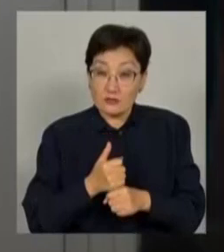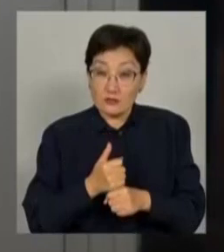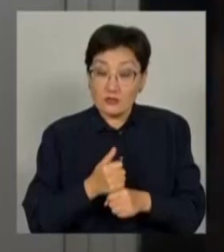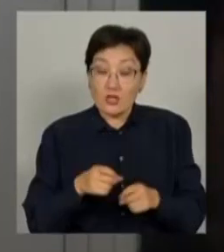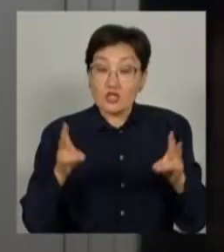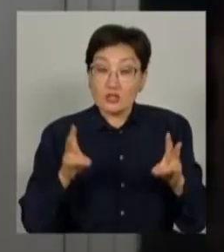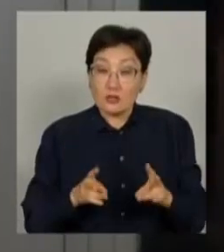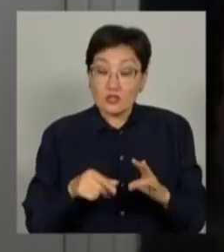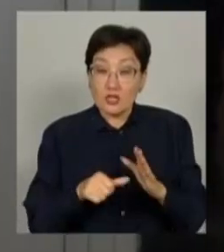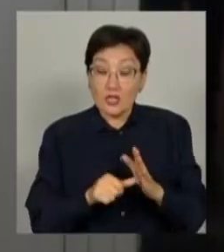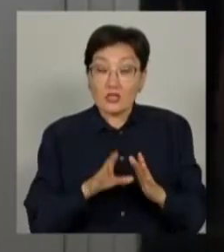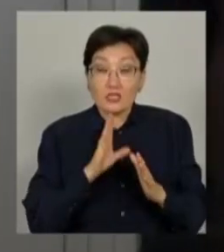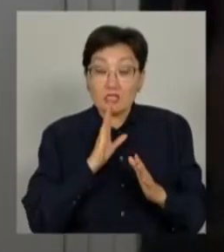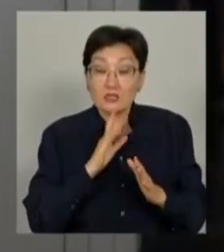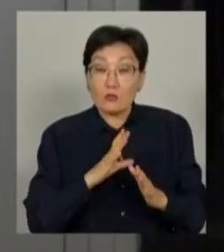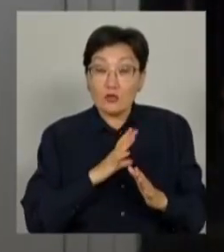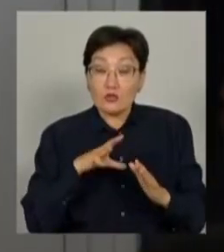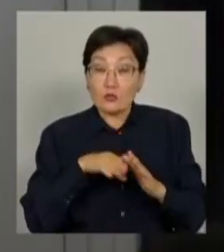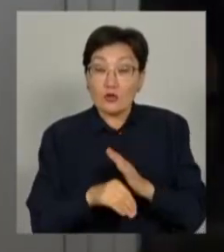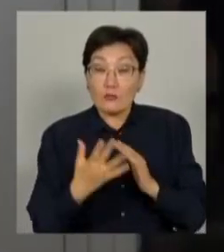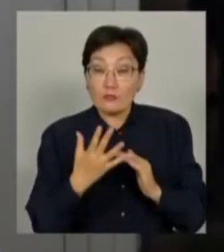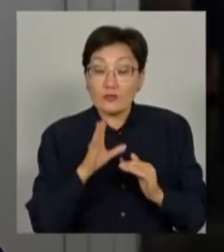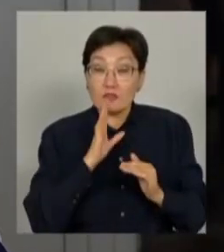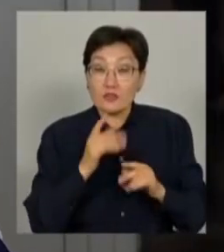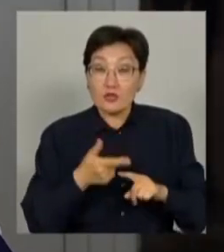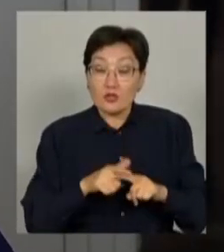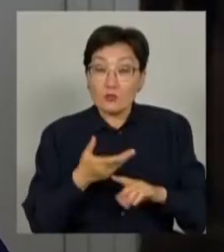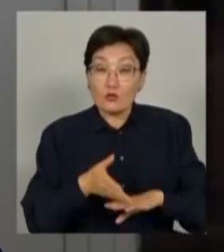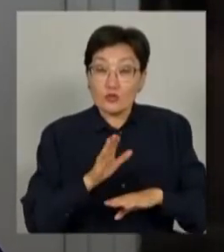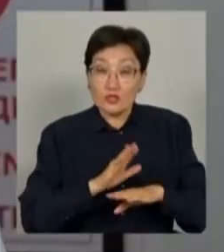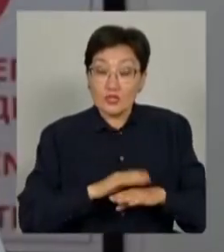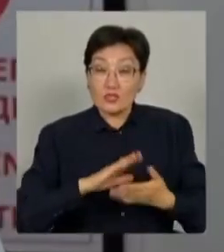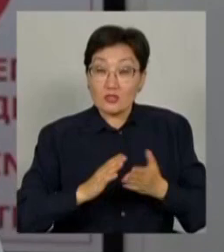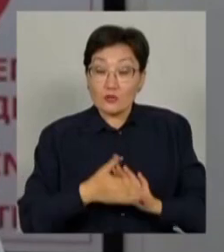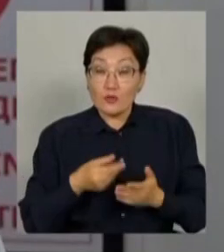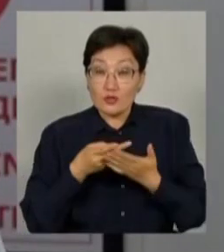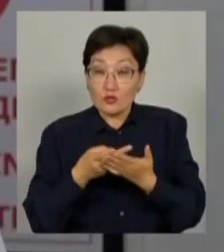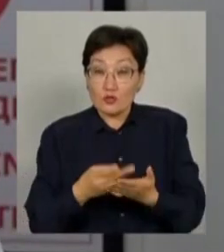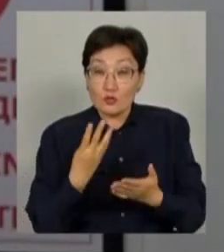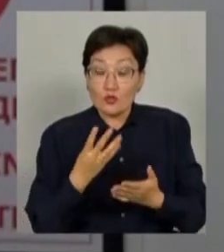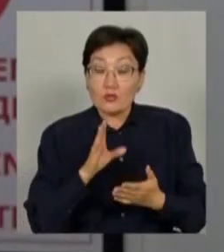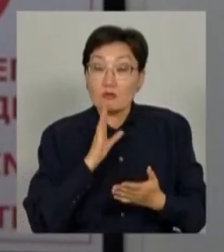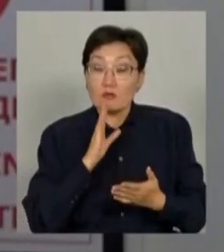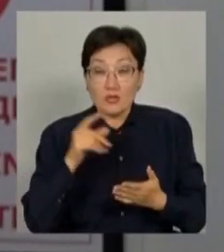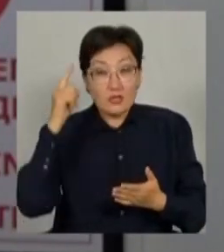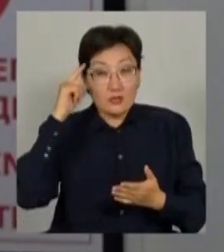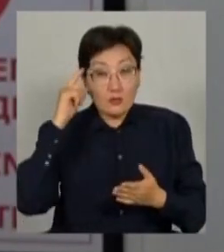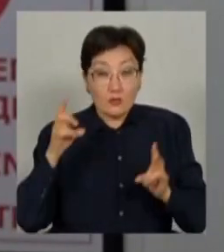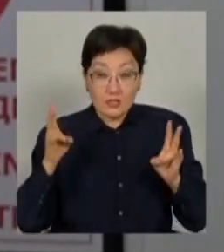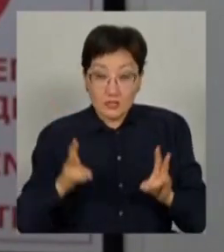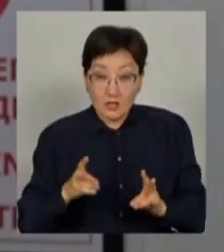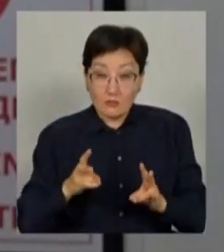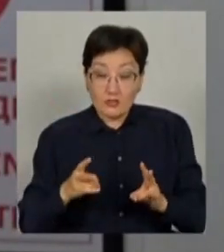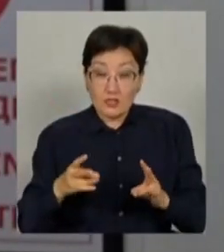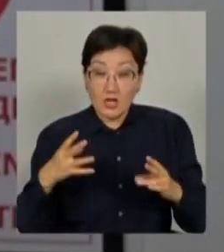жарақат алған 6 kız болған, оның 5-еуі өте ауыр халде жеткізілді. 4-еуінде шерип намазға травма